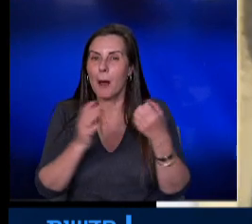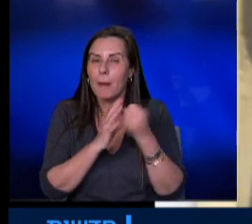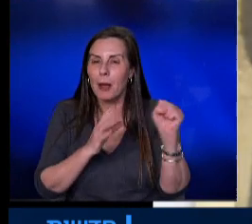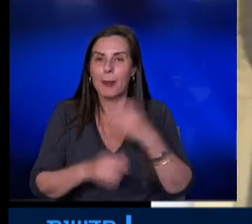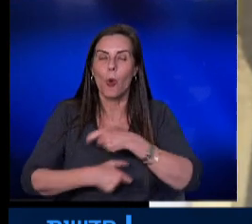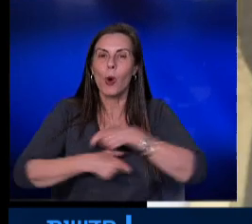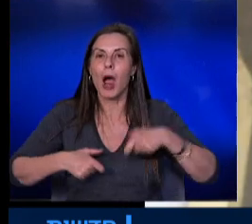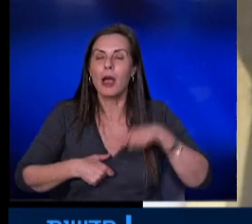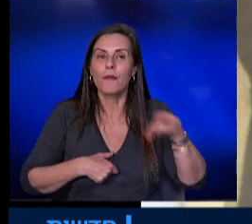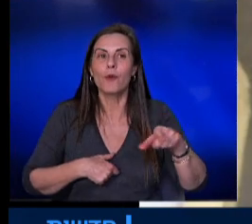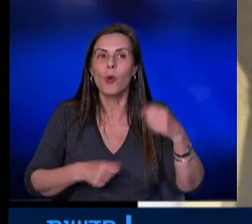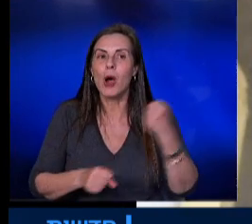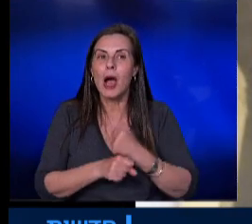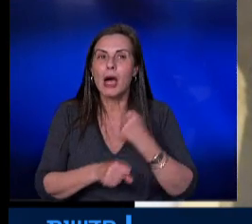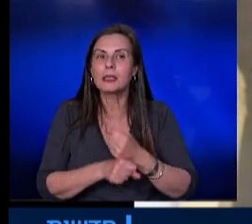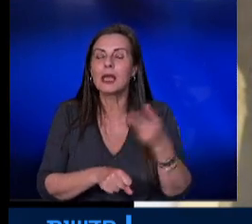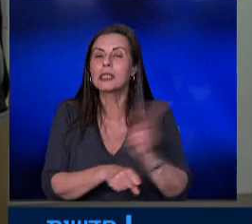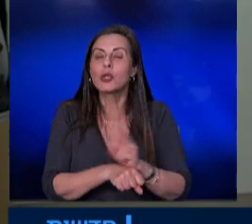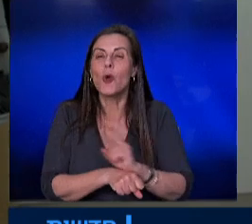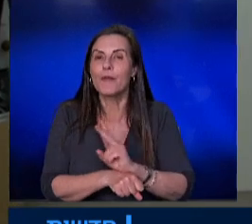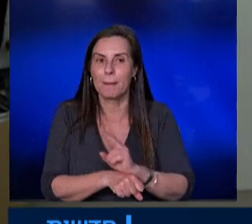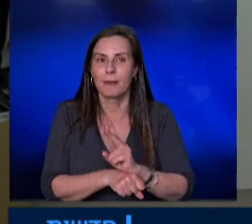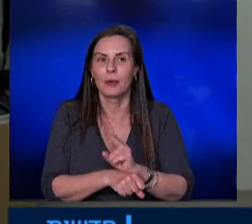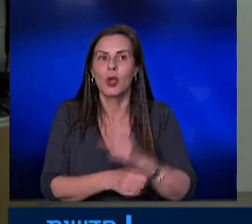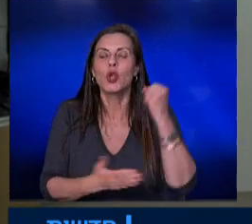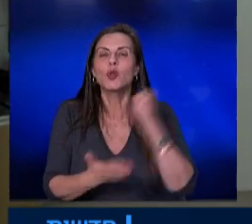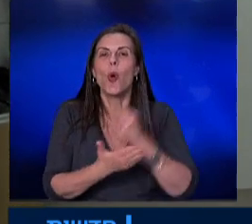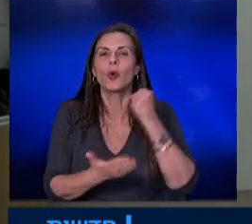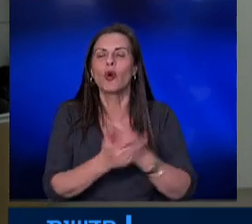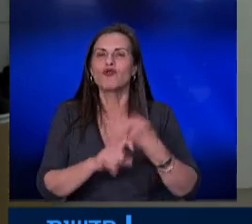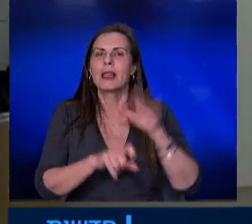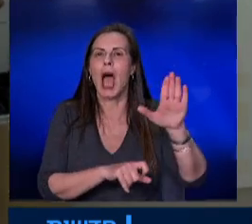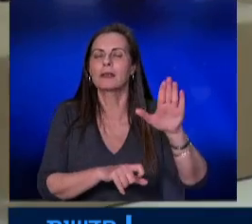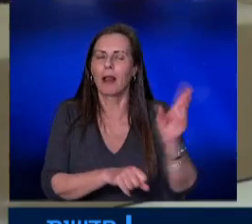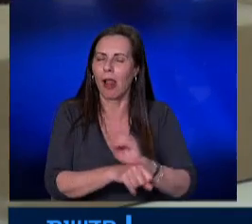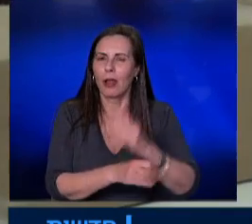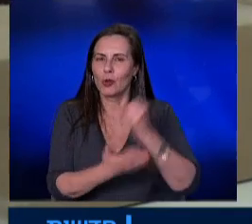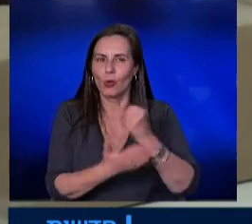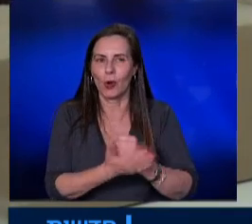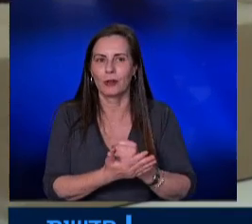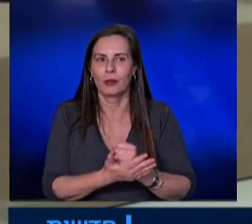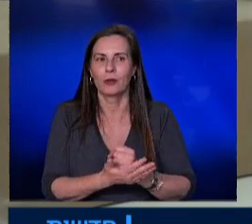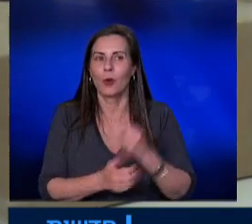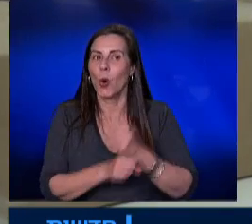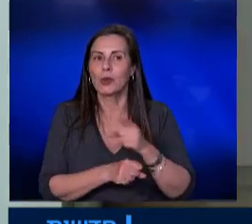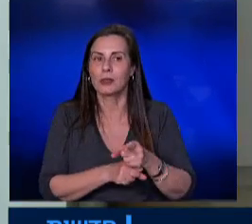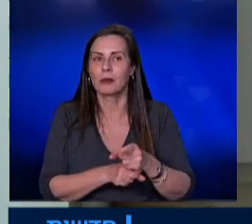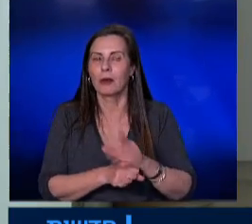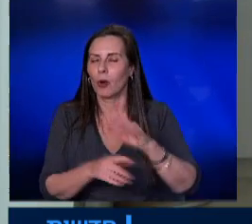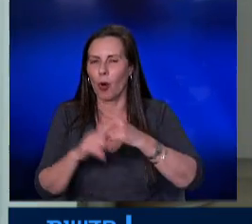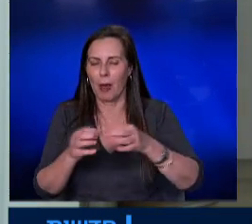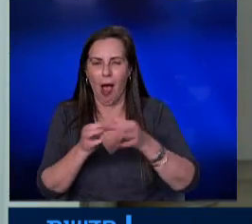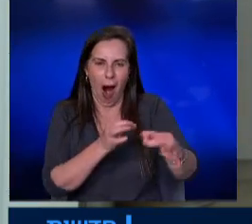בבודפשט, והוא עסק בזיופים המוניים של תעודות מעבר נאציות. הוא היה נושא עם זה